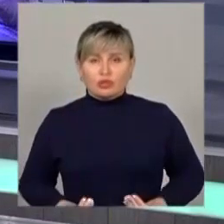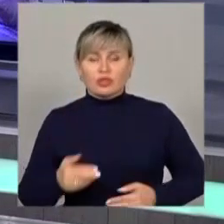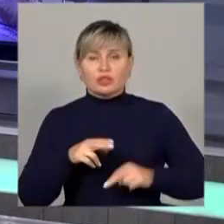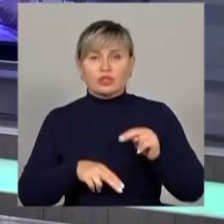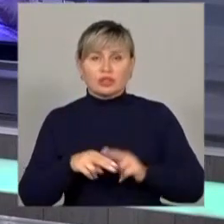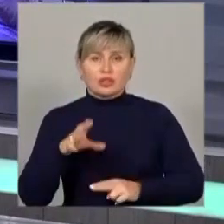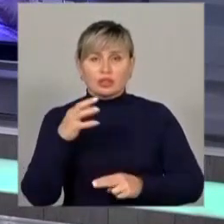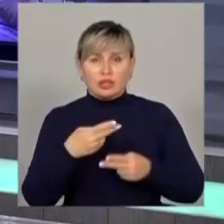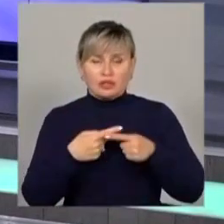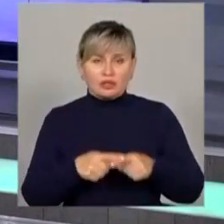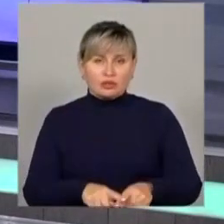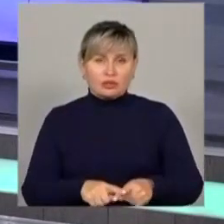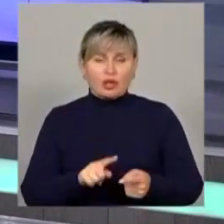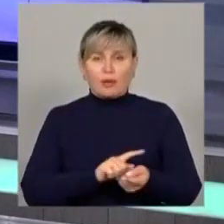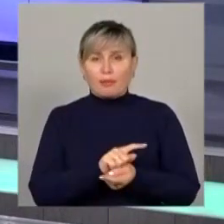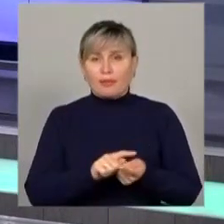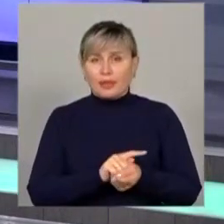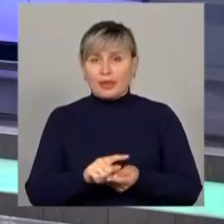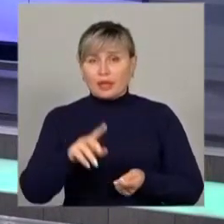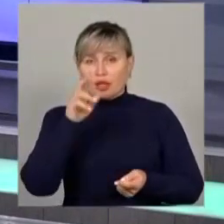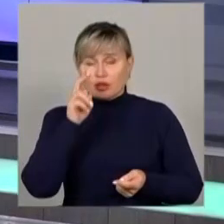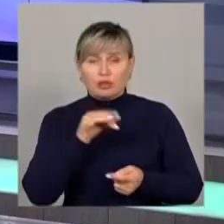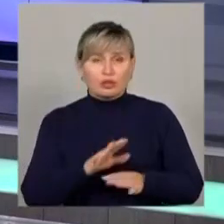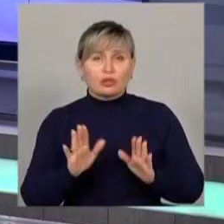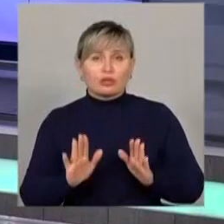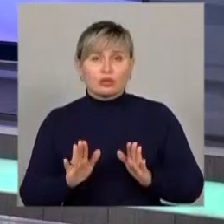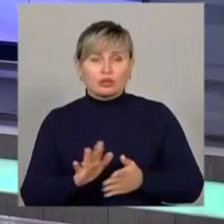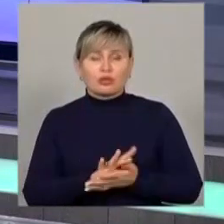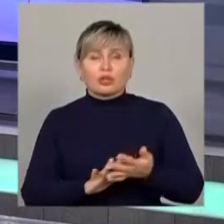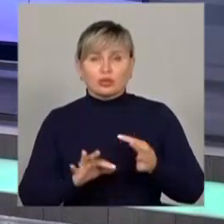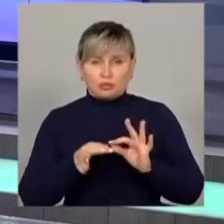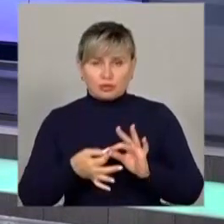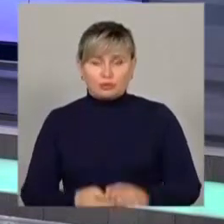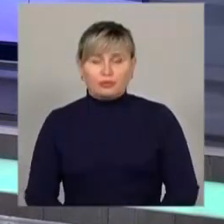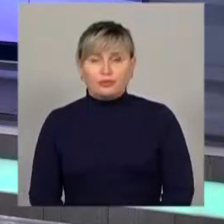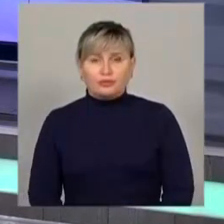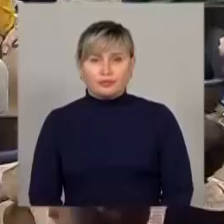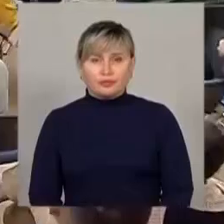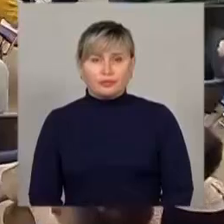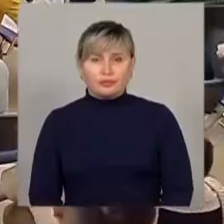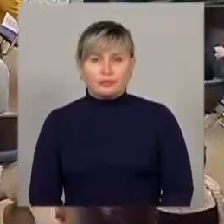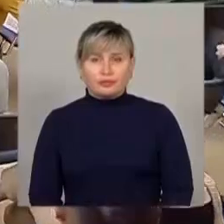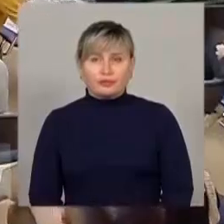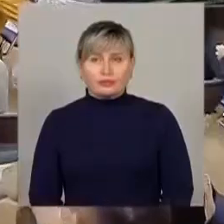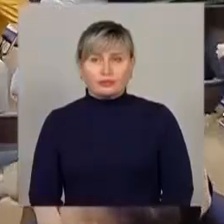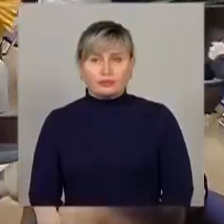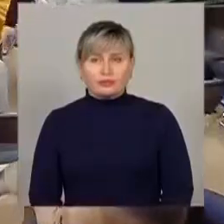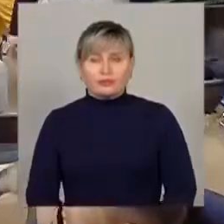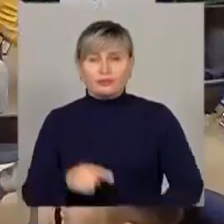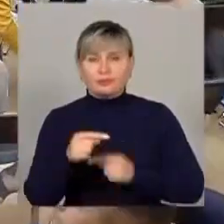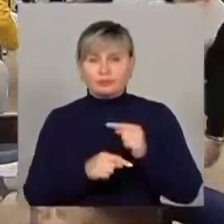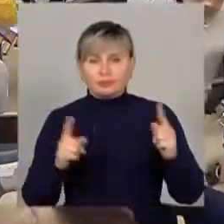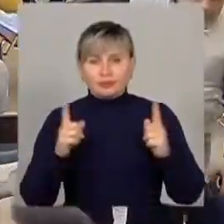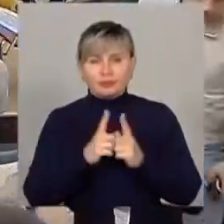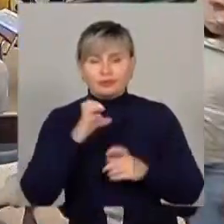социальной инфраструктуры, обновления коммуникаций и не только. Подробности у Дины Жанабековой. На традиционную